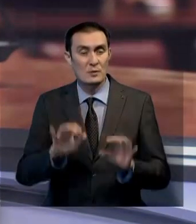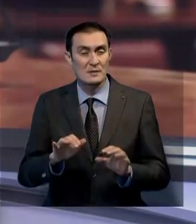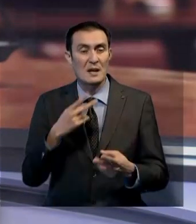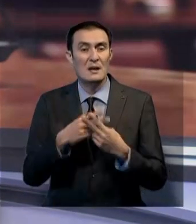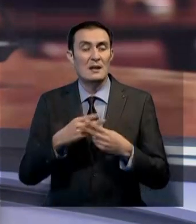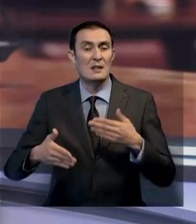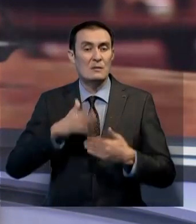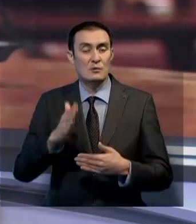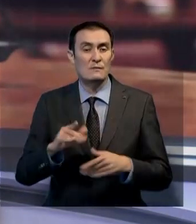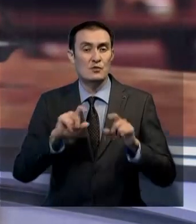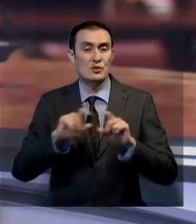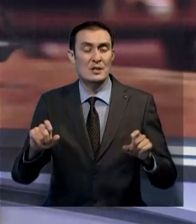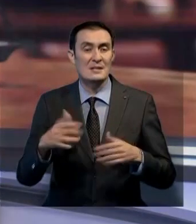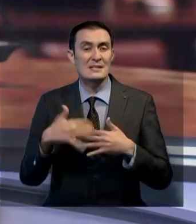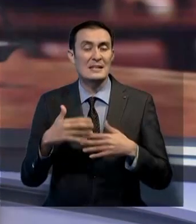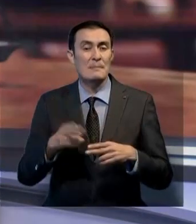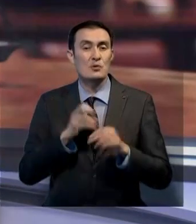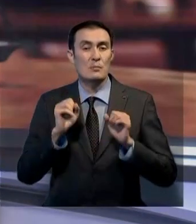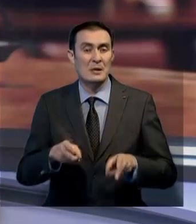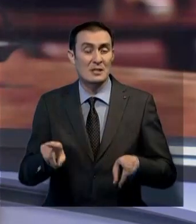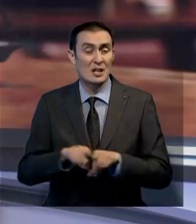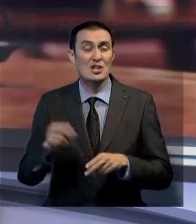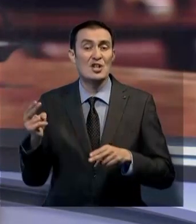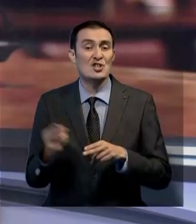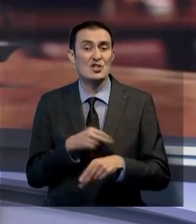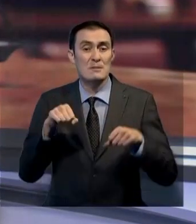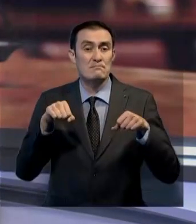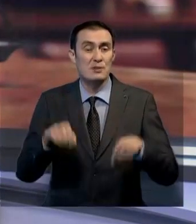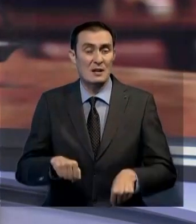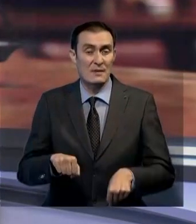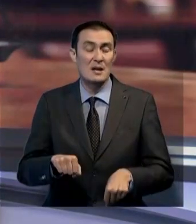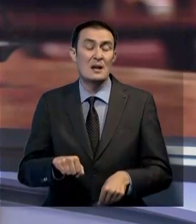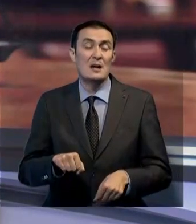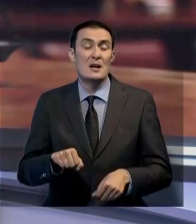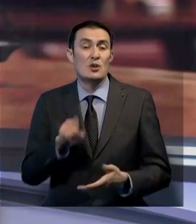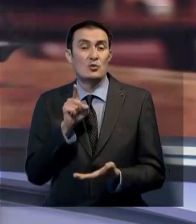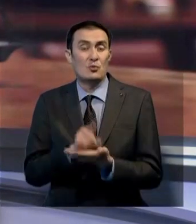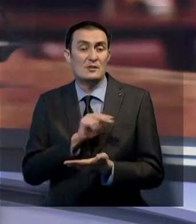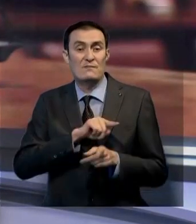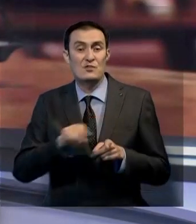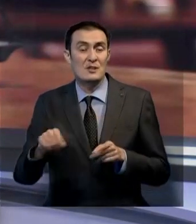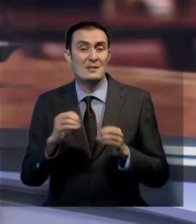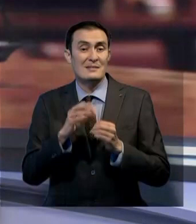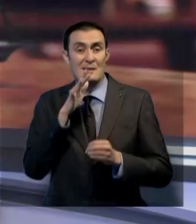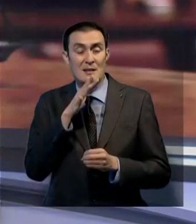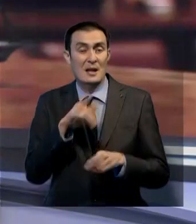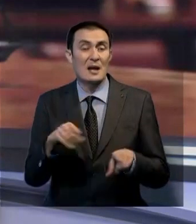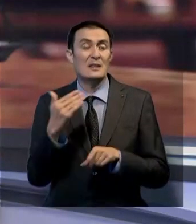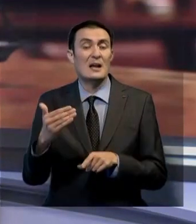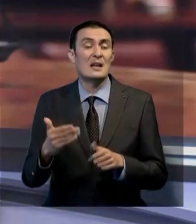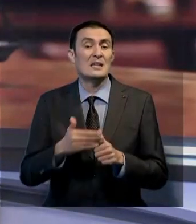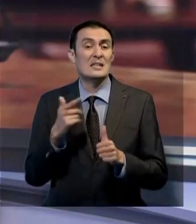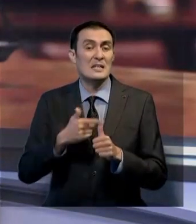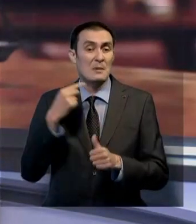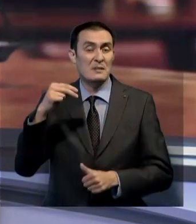Отбывать наказание он будет в учреждении средней безопасности. Также его лишили права занимать определенные должности в течение 10 лет. А на имя